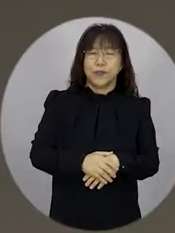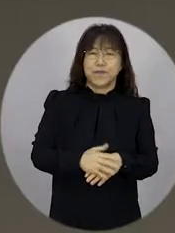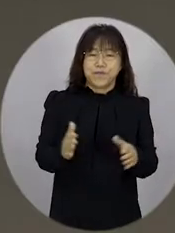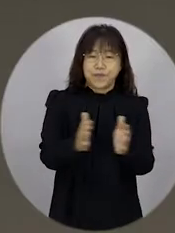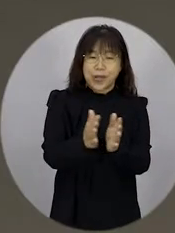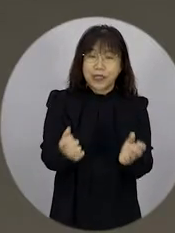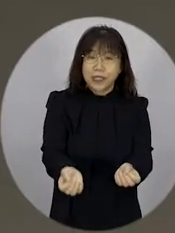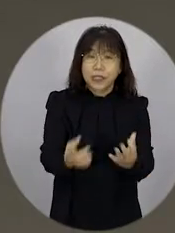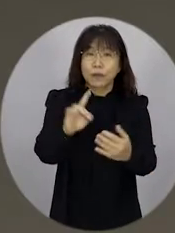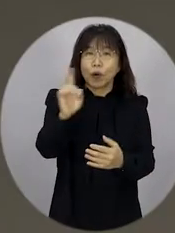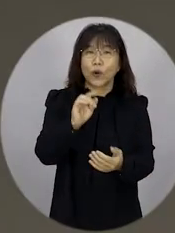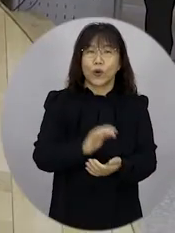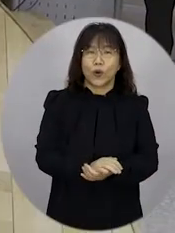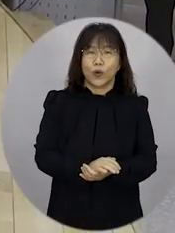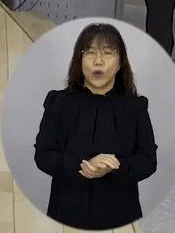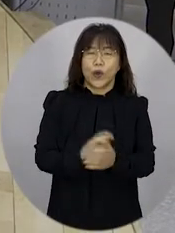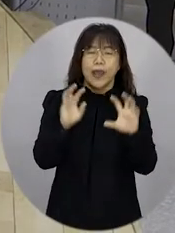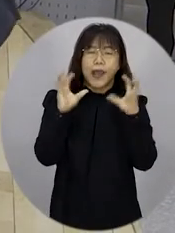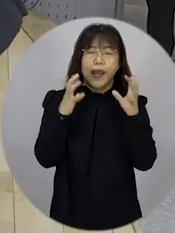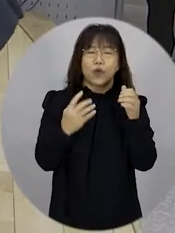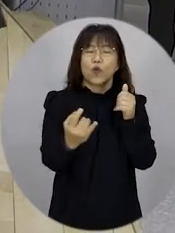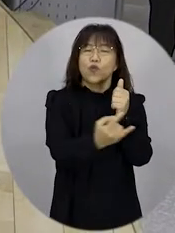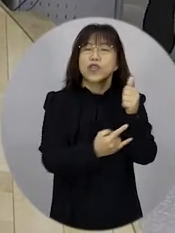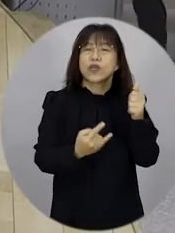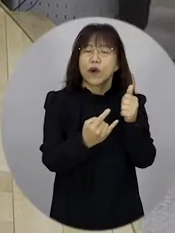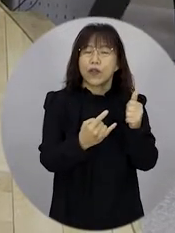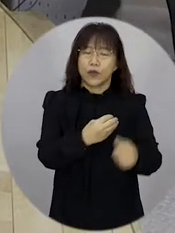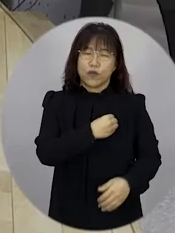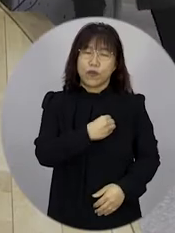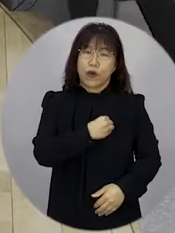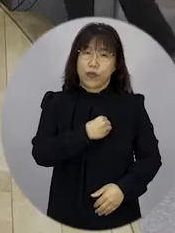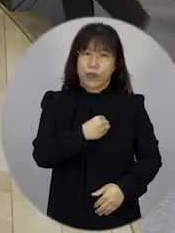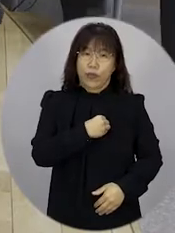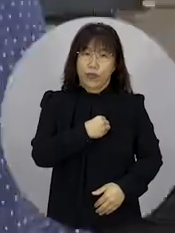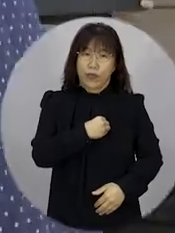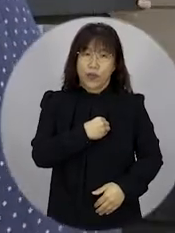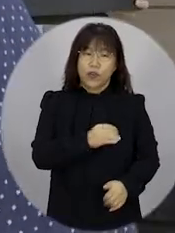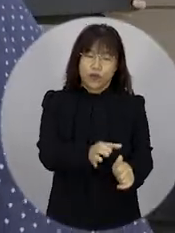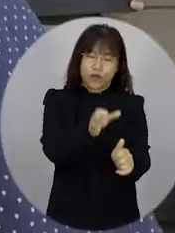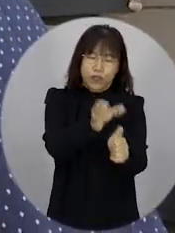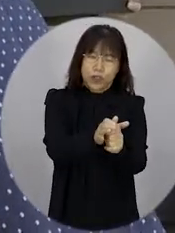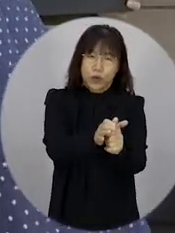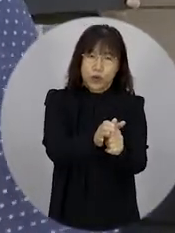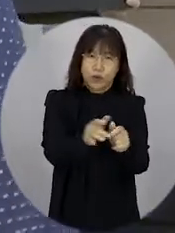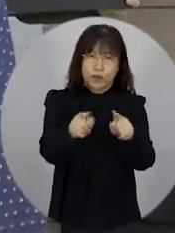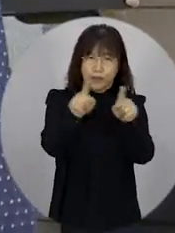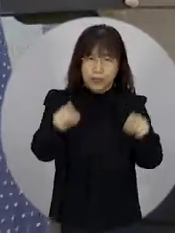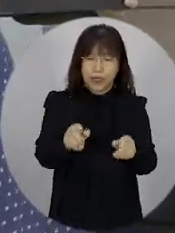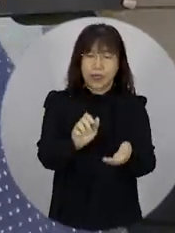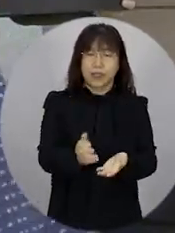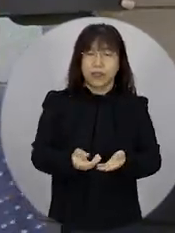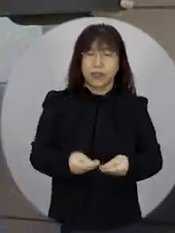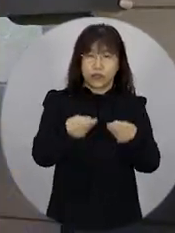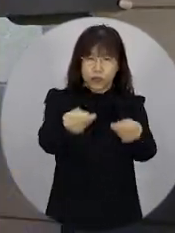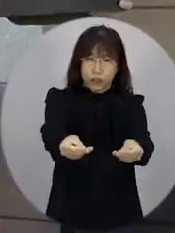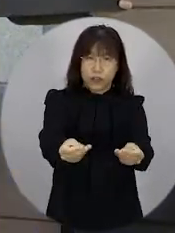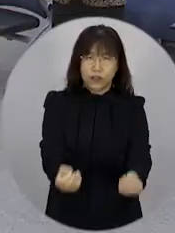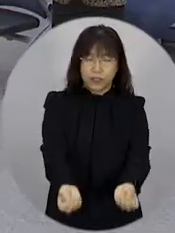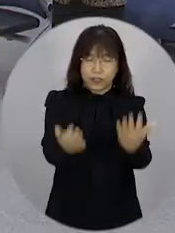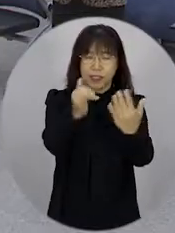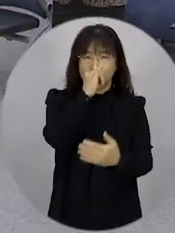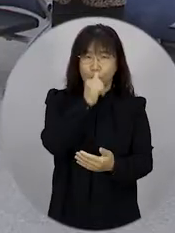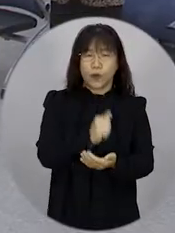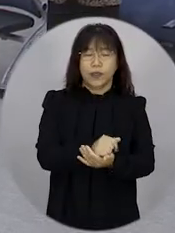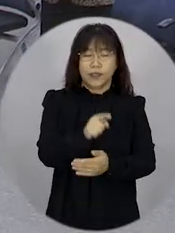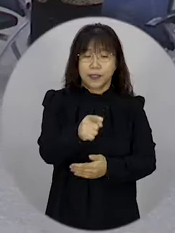발대식에서는 먼저 각동 아동위원을 강서아동지킴이로 위촉하는 위촉장 수여식이 진행됐습니다.